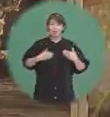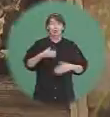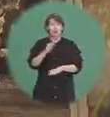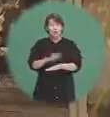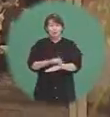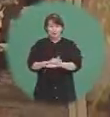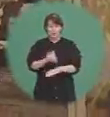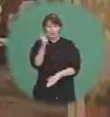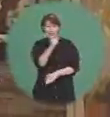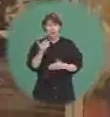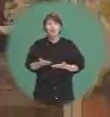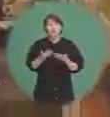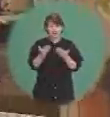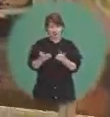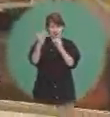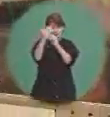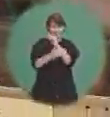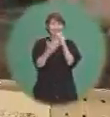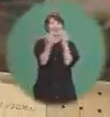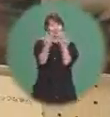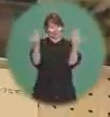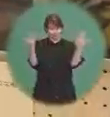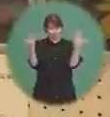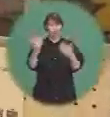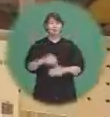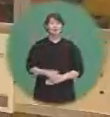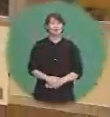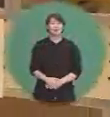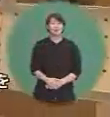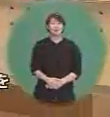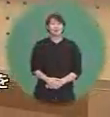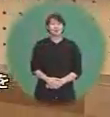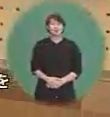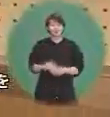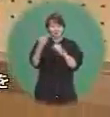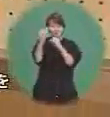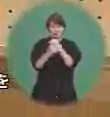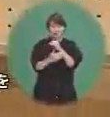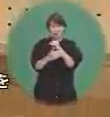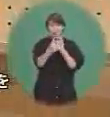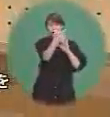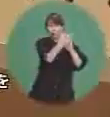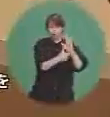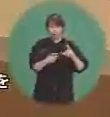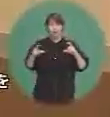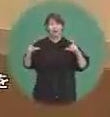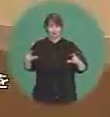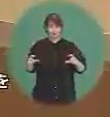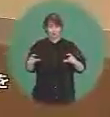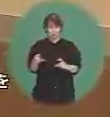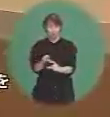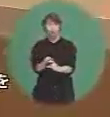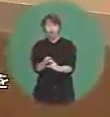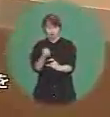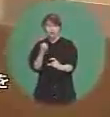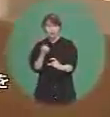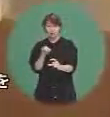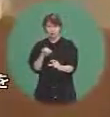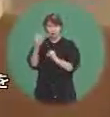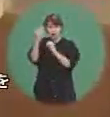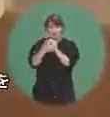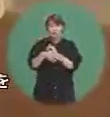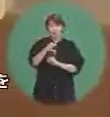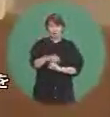方を提案する写真が展示されました。写真のタイトルについている QR コードを読み込む